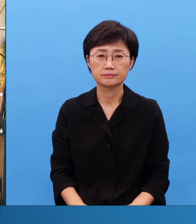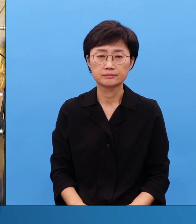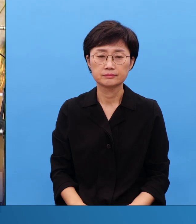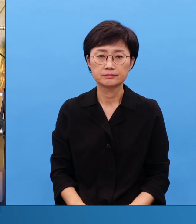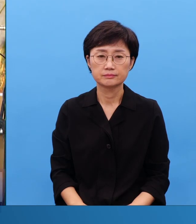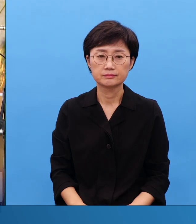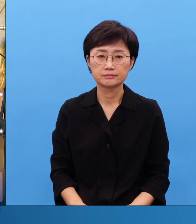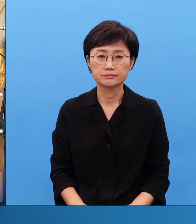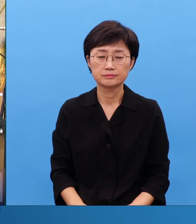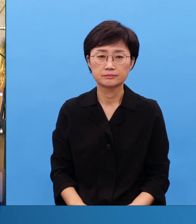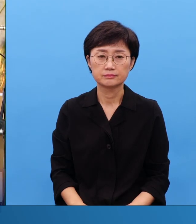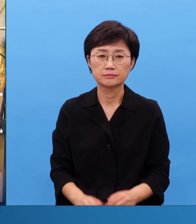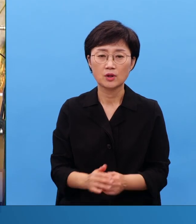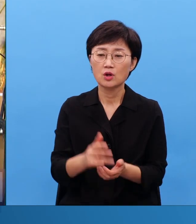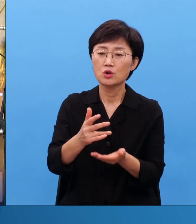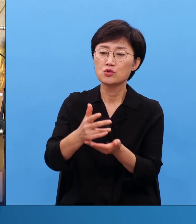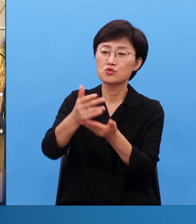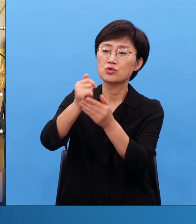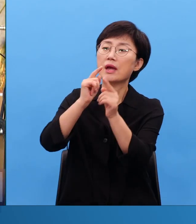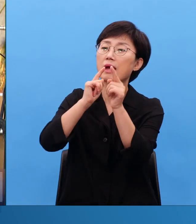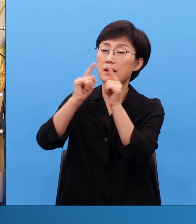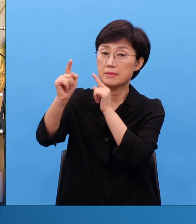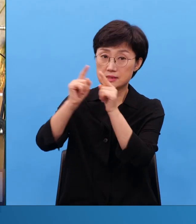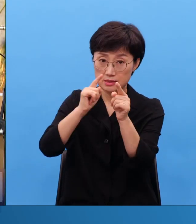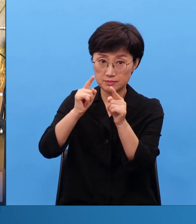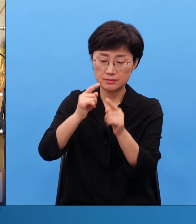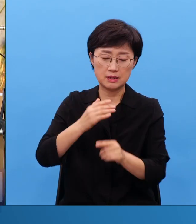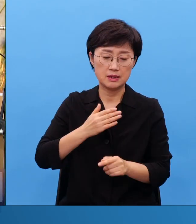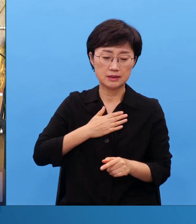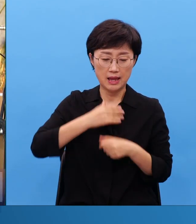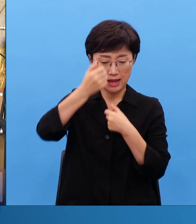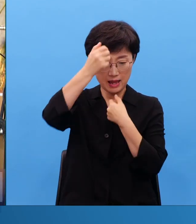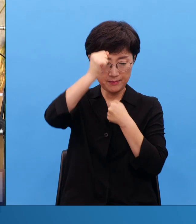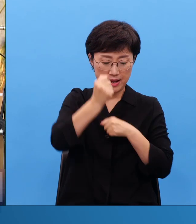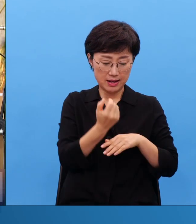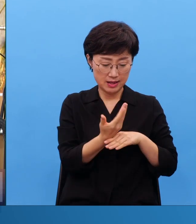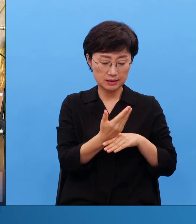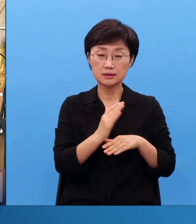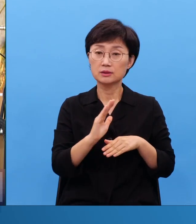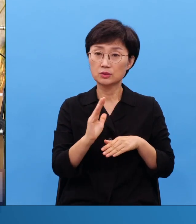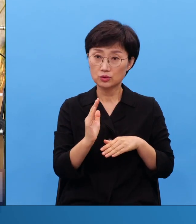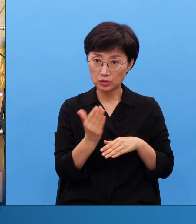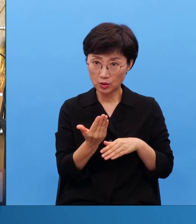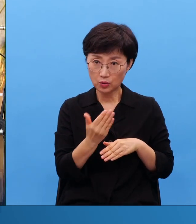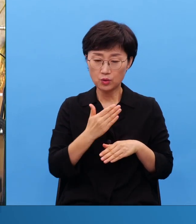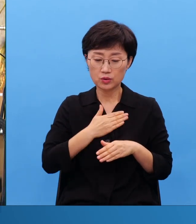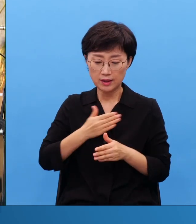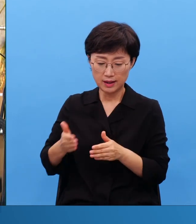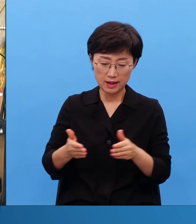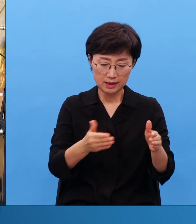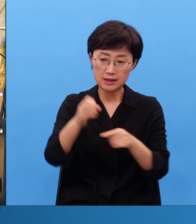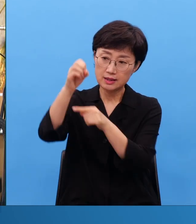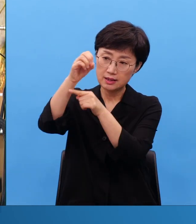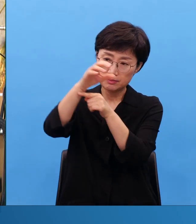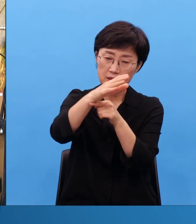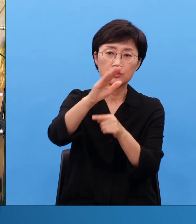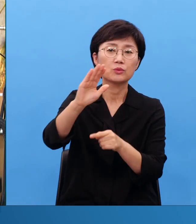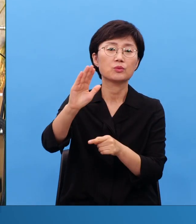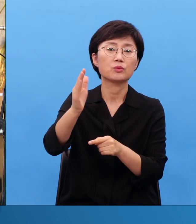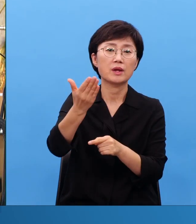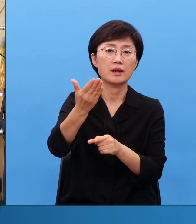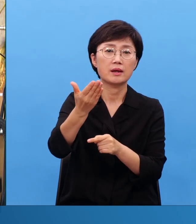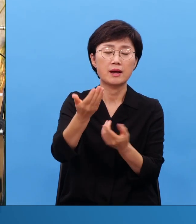주의 말씀은 내 발의 등이요 내 길의 빛이니이다. Your word is a lamp for my feet, a light on my